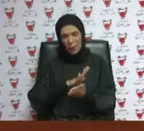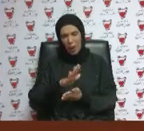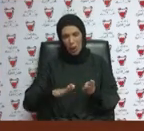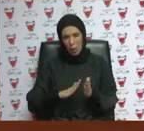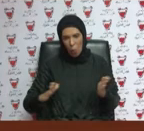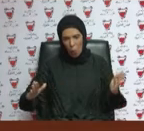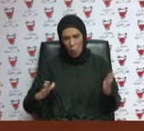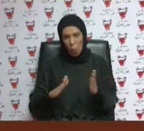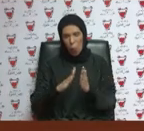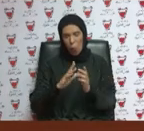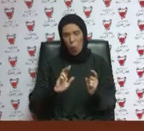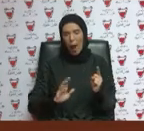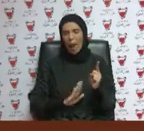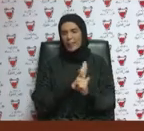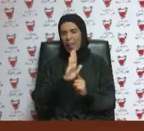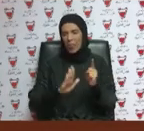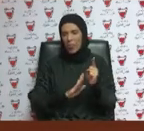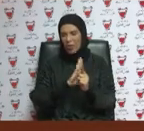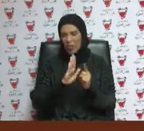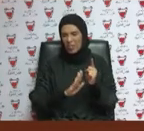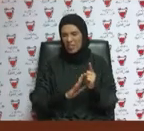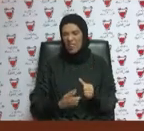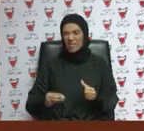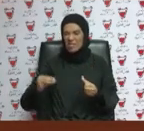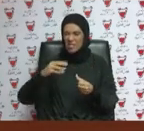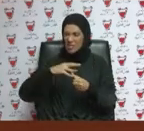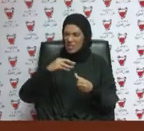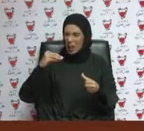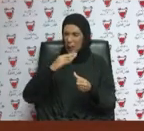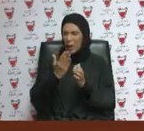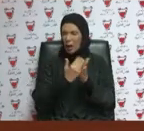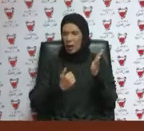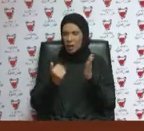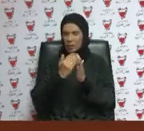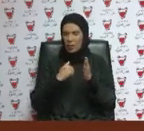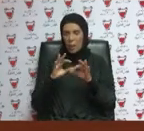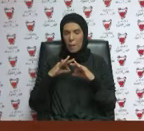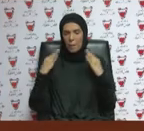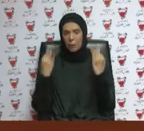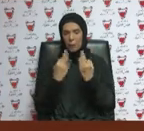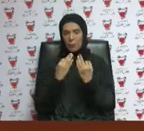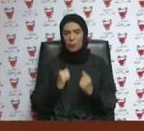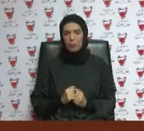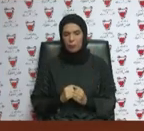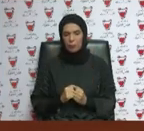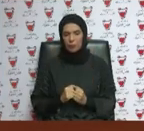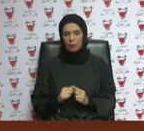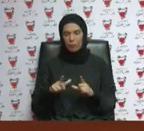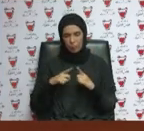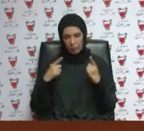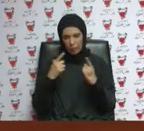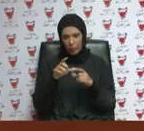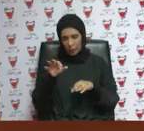السلبية على الاقتصاد والمجتمع. مثل ما نعرف قد تعاملت اللجنة